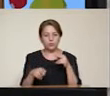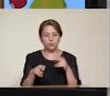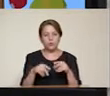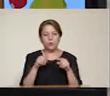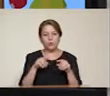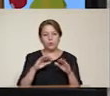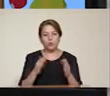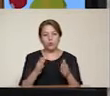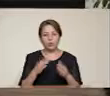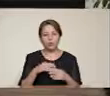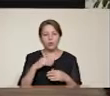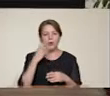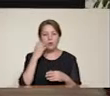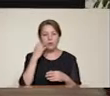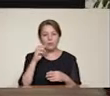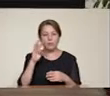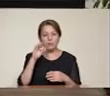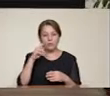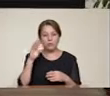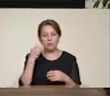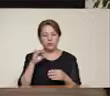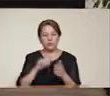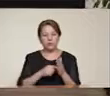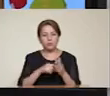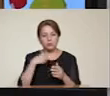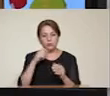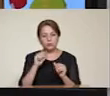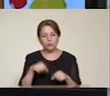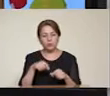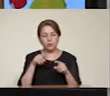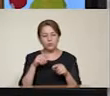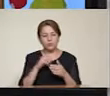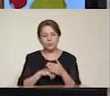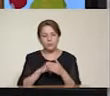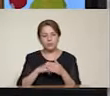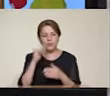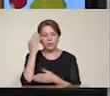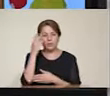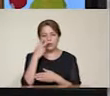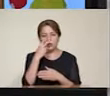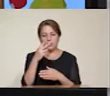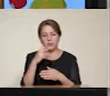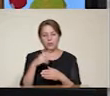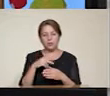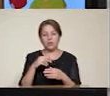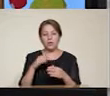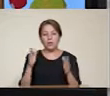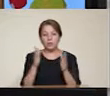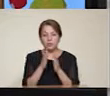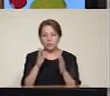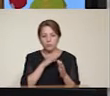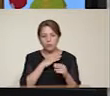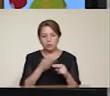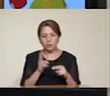holatda olmani moddiy nuqta deb aytsak bo'ladi. Chunki daraxtga nisbatan olmaning o'lchami juda ham kichkinaroq bo'lganligi